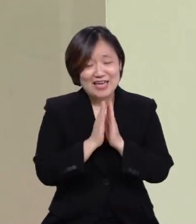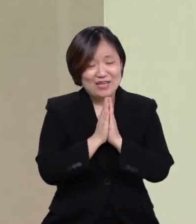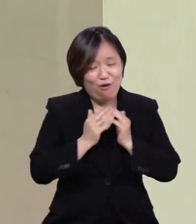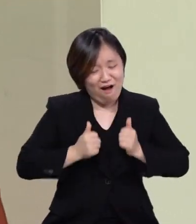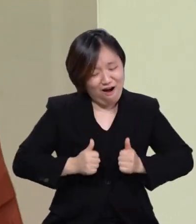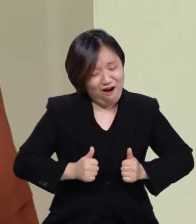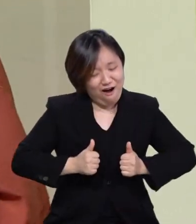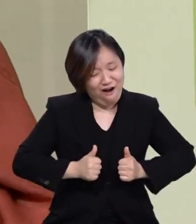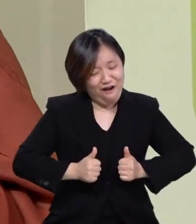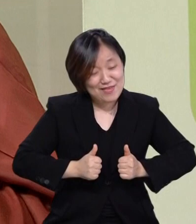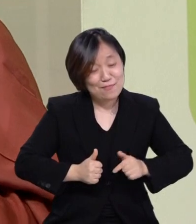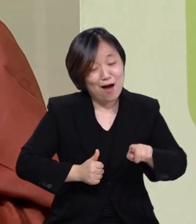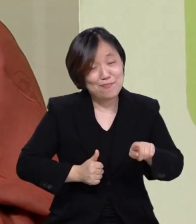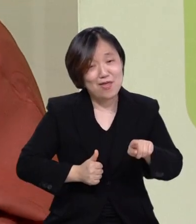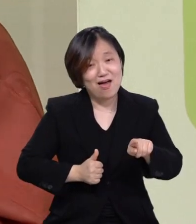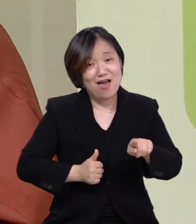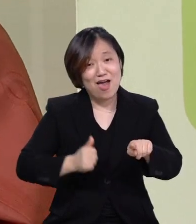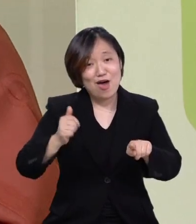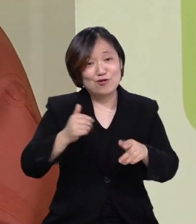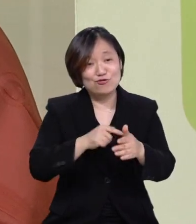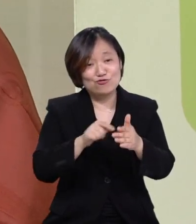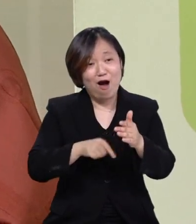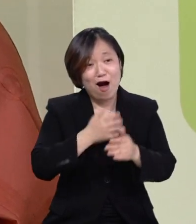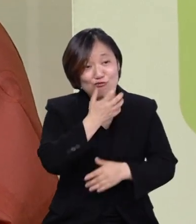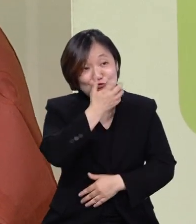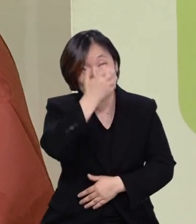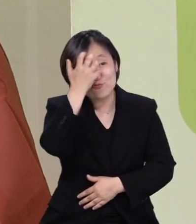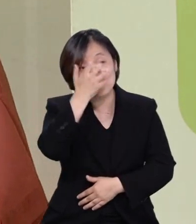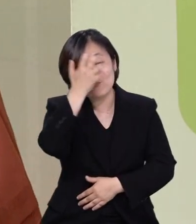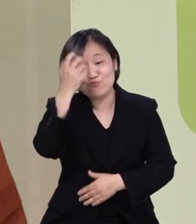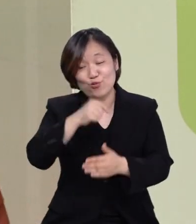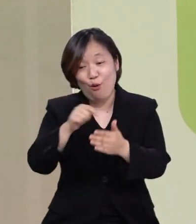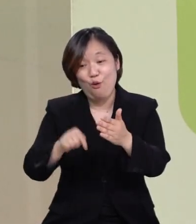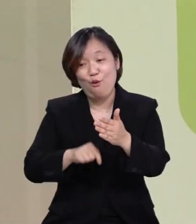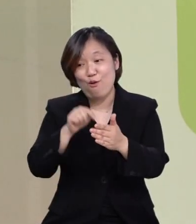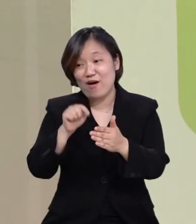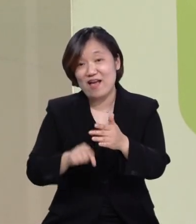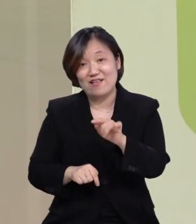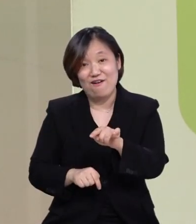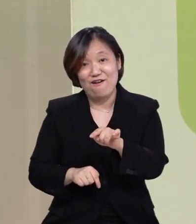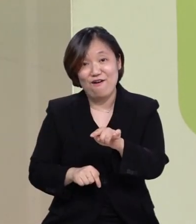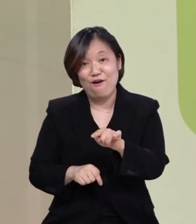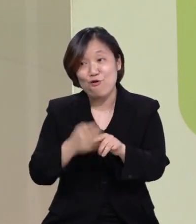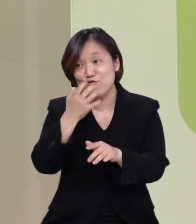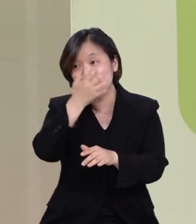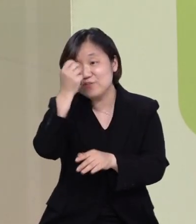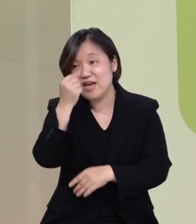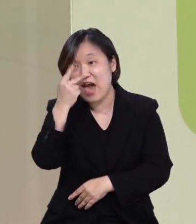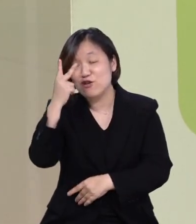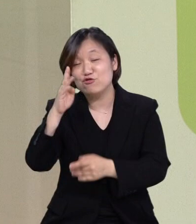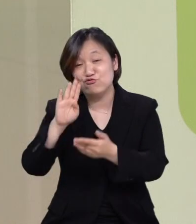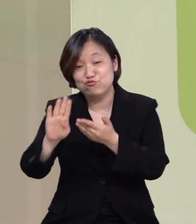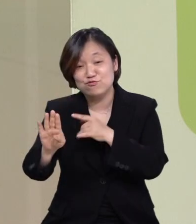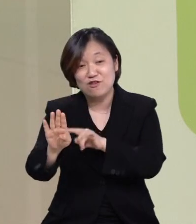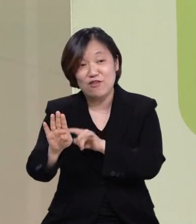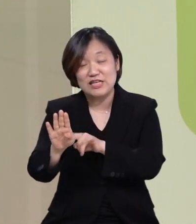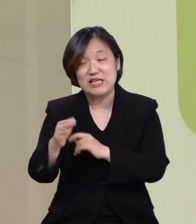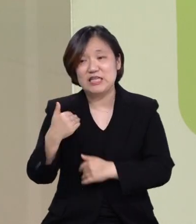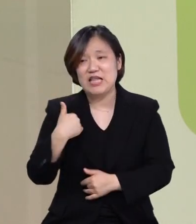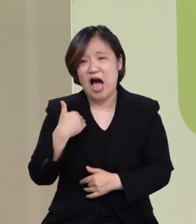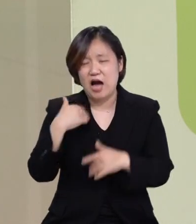했는데 홀연히 생생한 꿈을 꾸고 났더니 그 꿈을 꾸고 나서 그토록 자신을